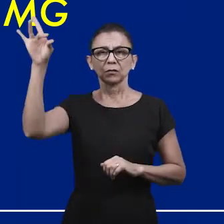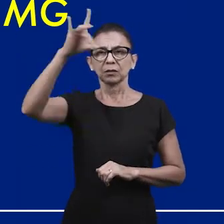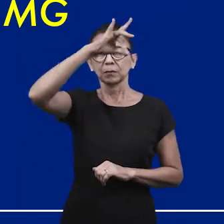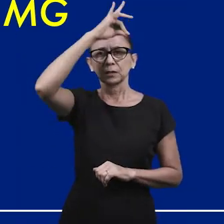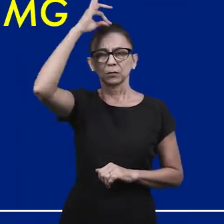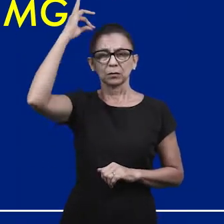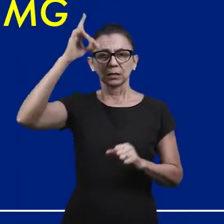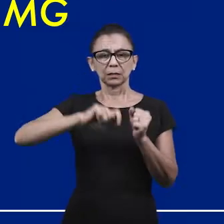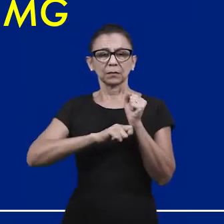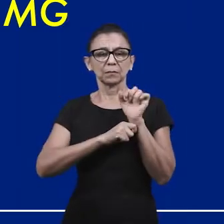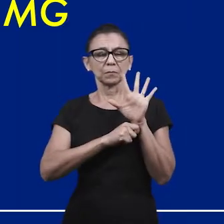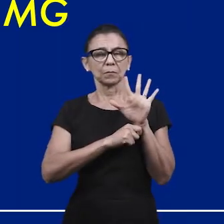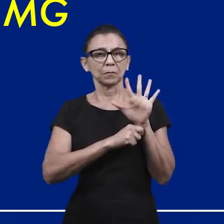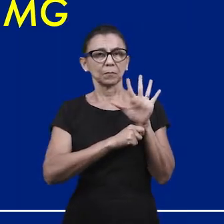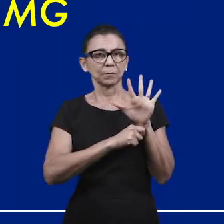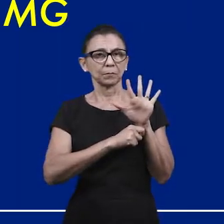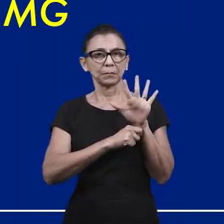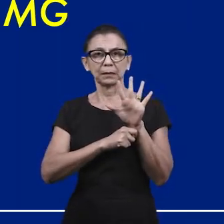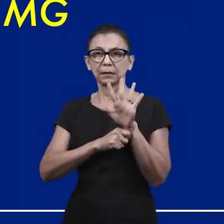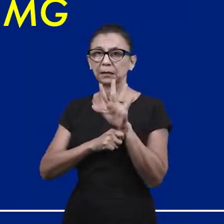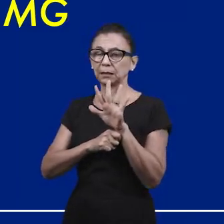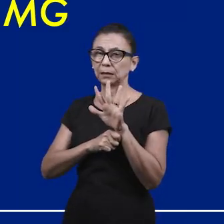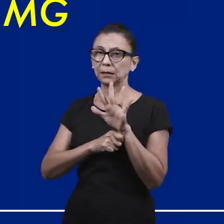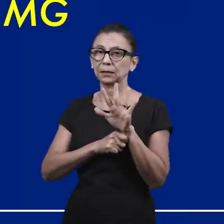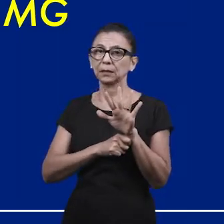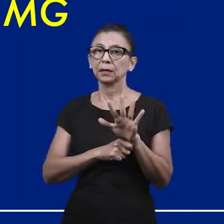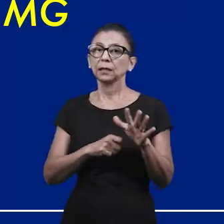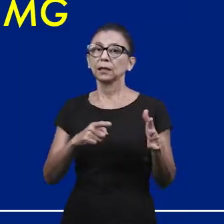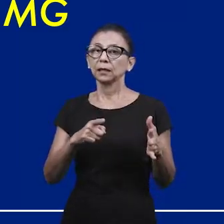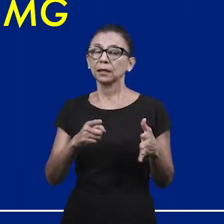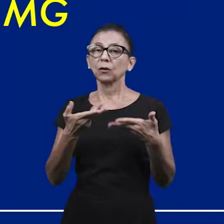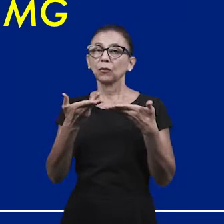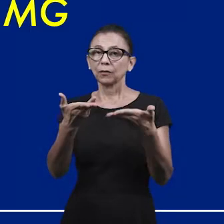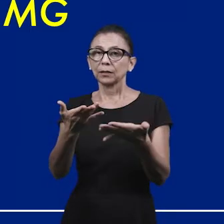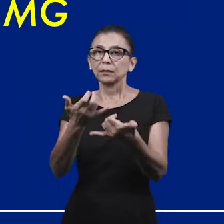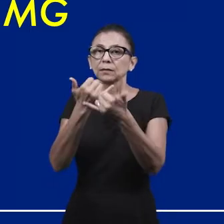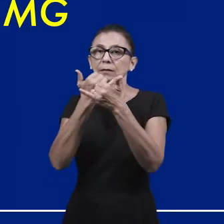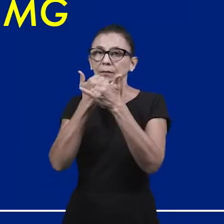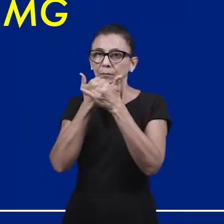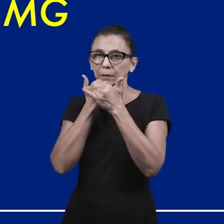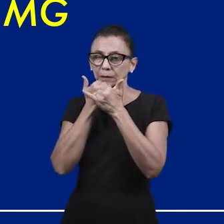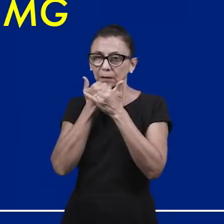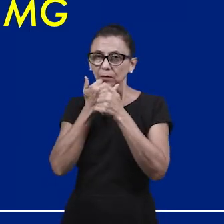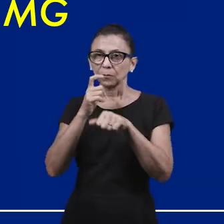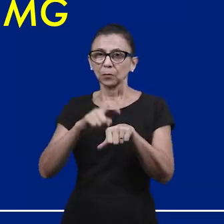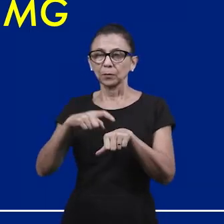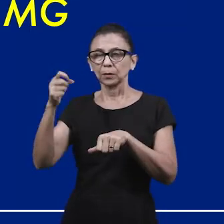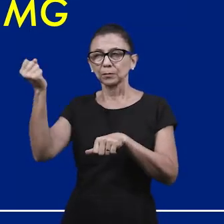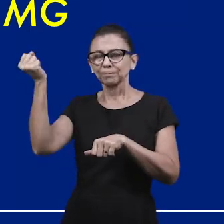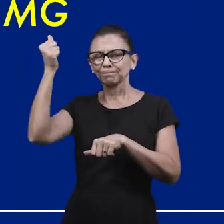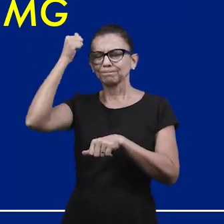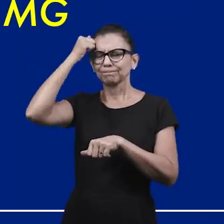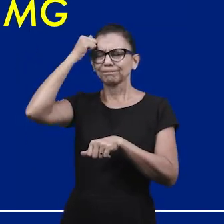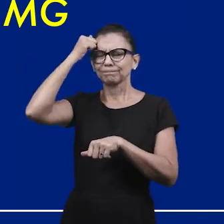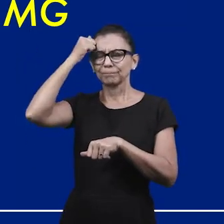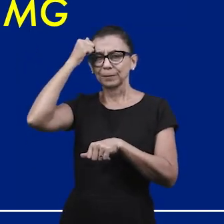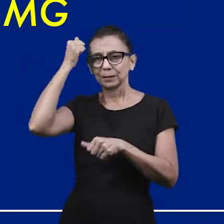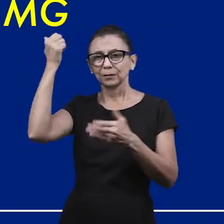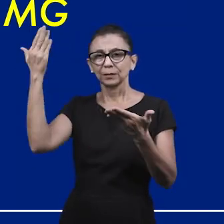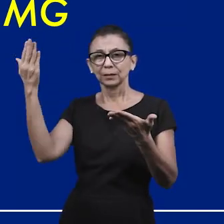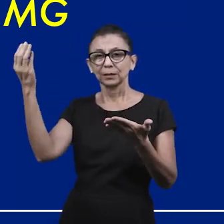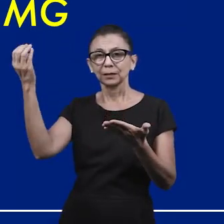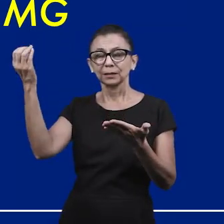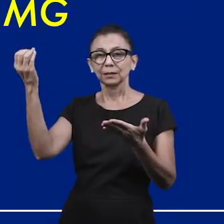travers la repentance et en cela se révèle la grâce de Dieu qui est le mystère. Donc, Zélie de Carmo, de